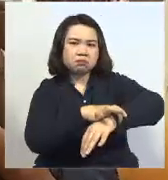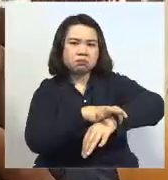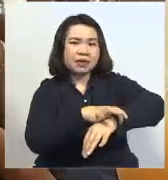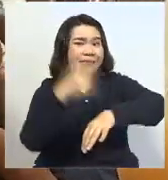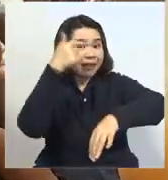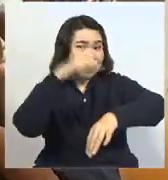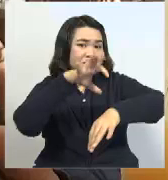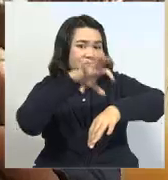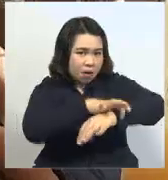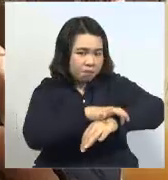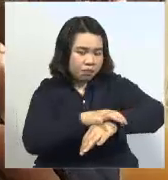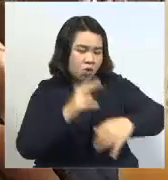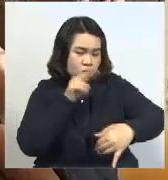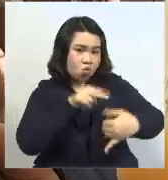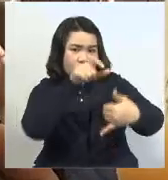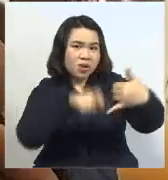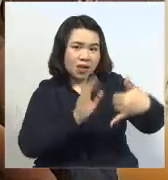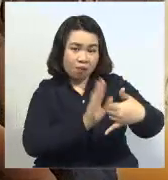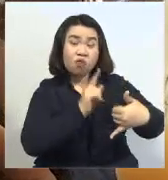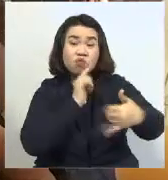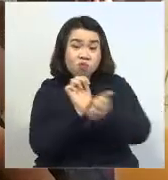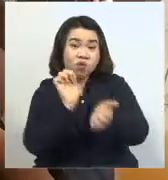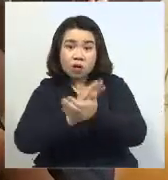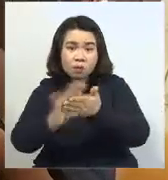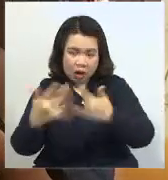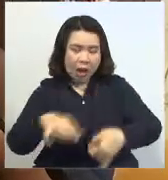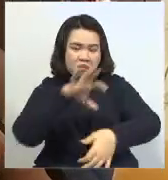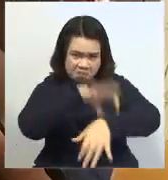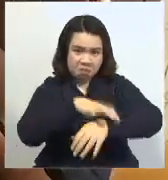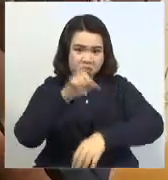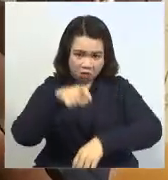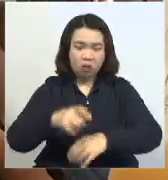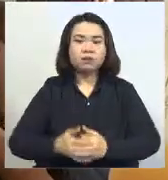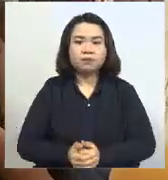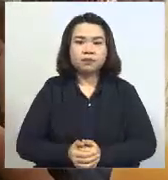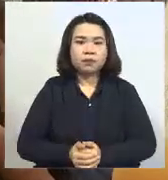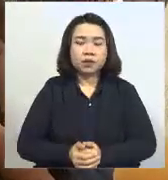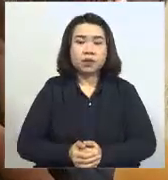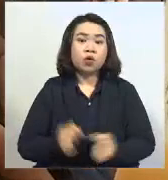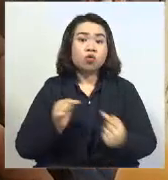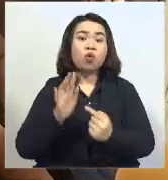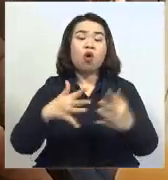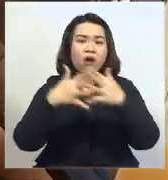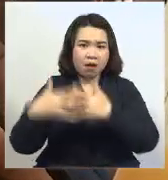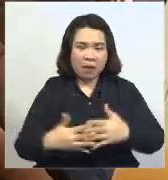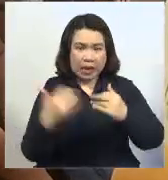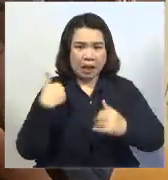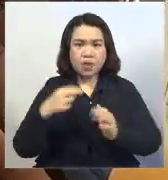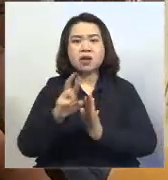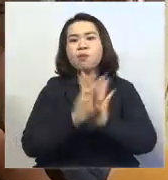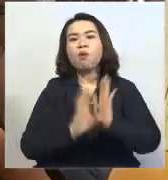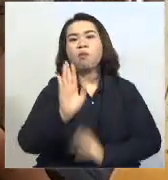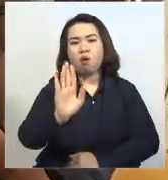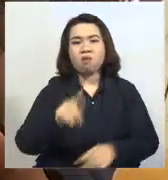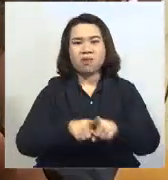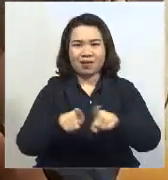ในลักษณะนี้แม้ว่าจะได้รับการอภัยโทษแล้วก็ตามซึ่งในสหรัฐอเมริกาก็ใช้ระบบนี้เช่นกัน